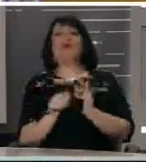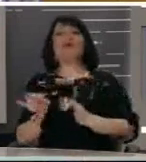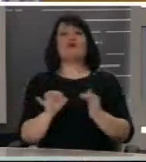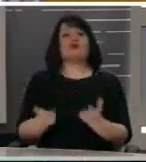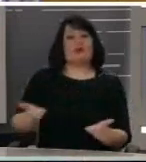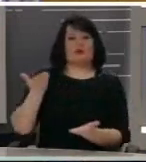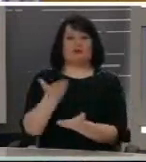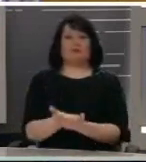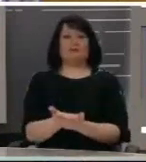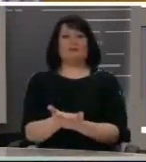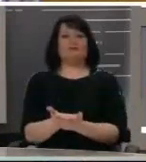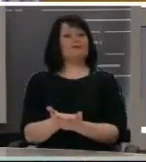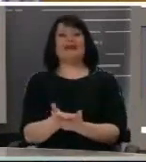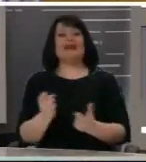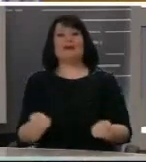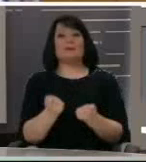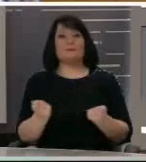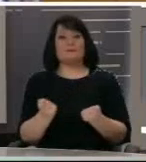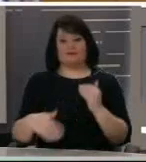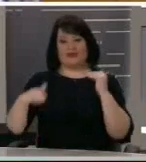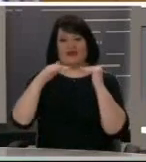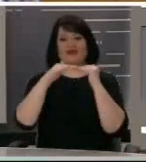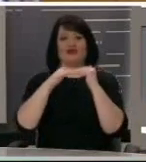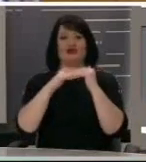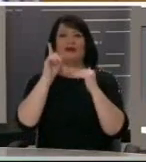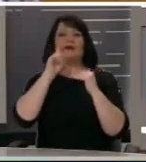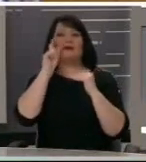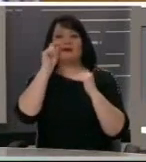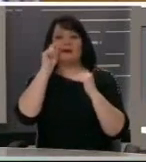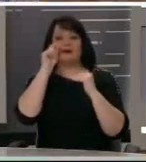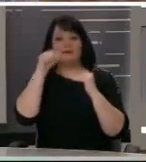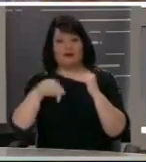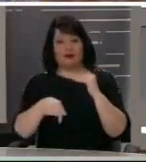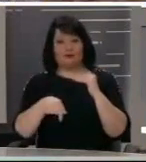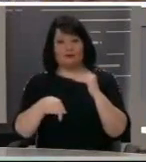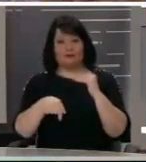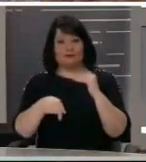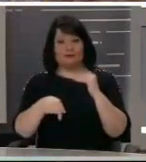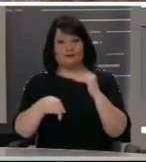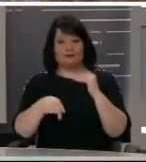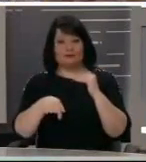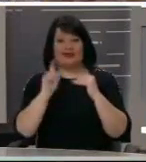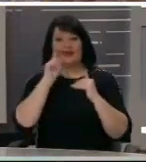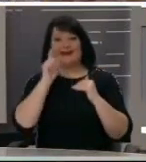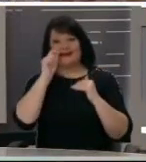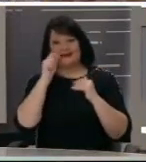την προώθηση της ουσιαστικής ισότητας των φύλων και την καταπολέμηση της έμφυλης